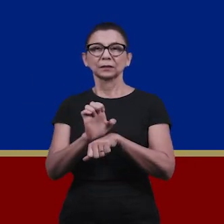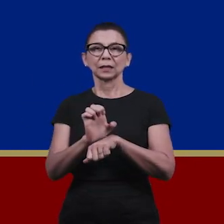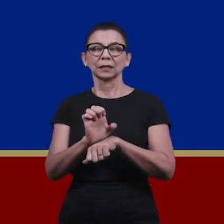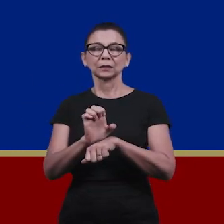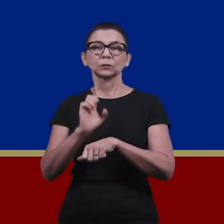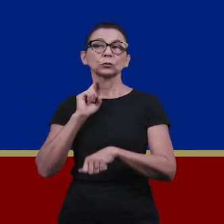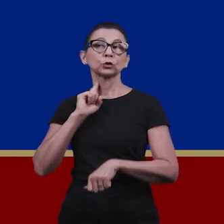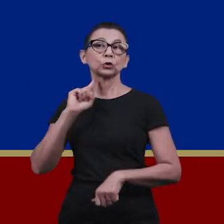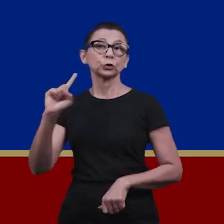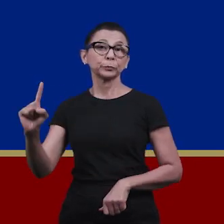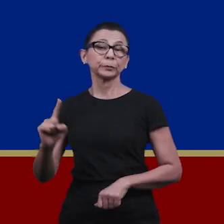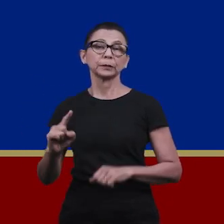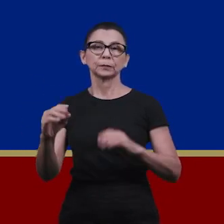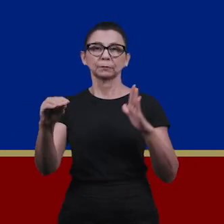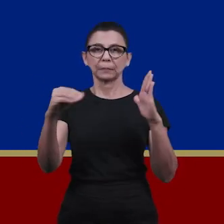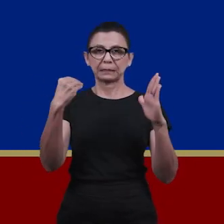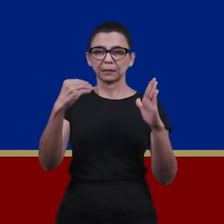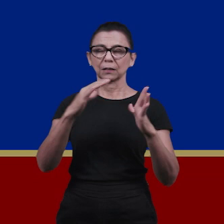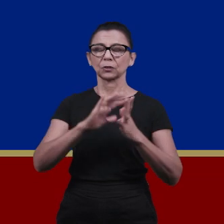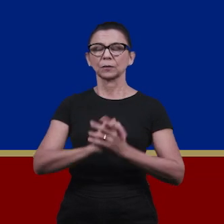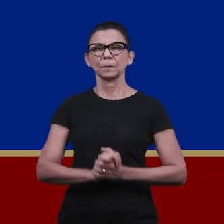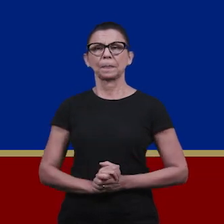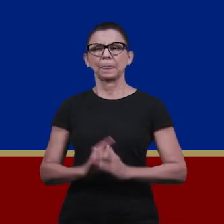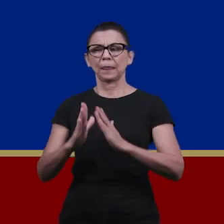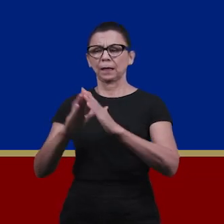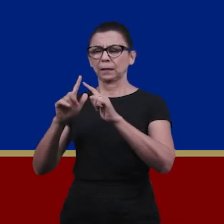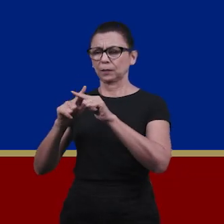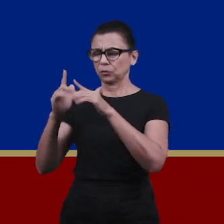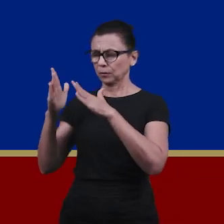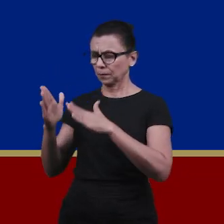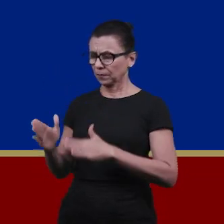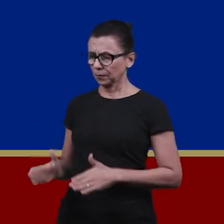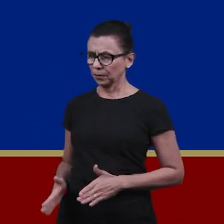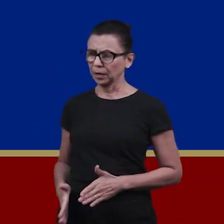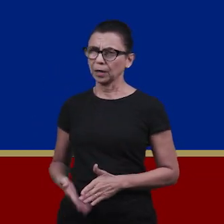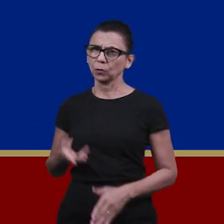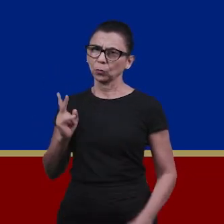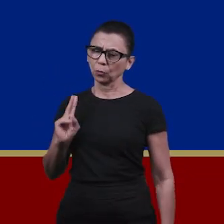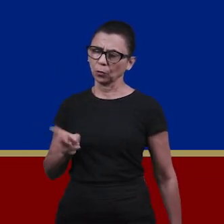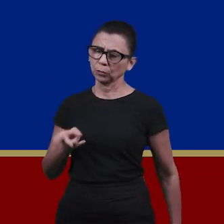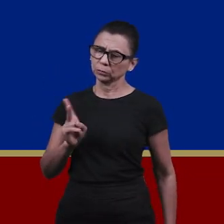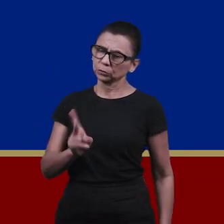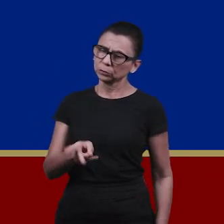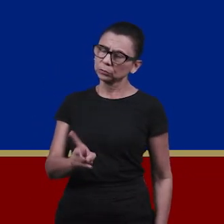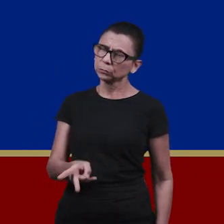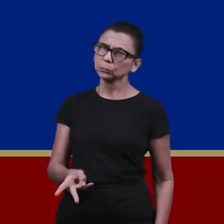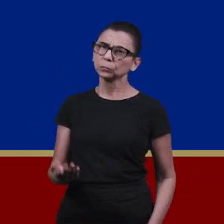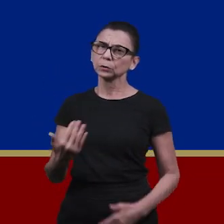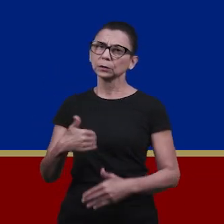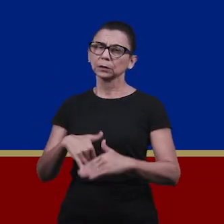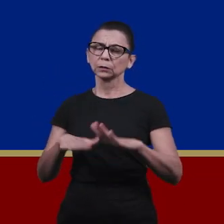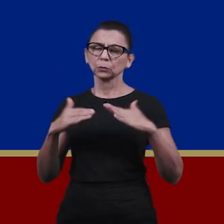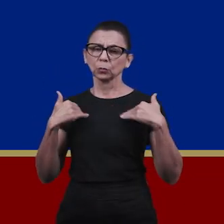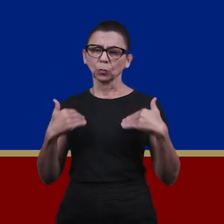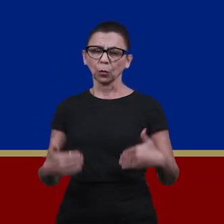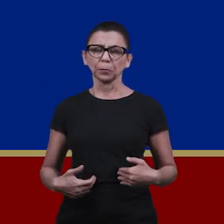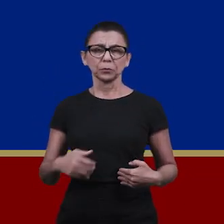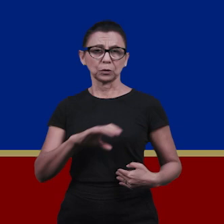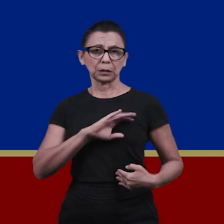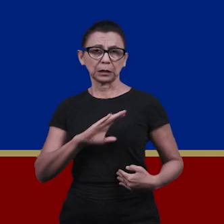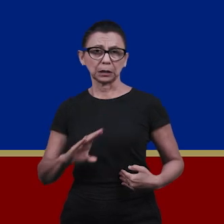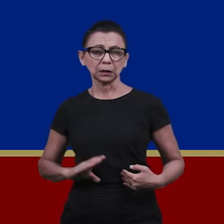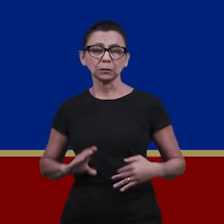persévère dans la communion du corps, dans la doctrine pure du Père et dans la préparation